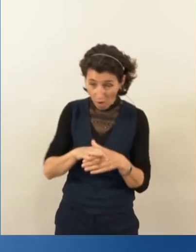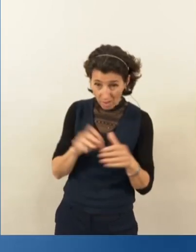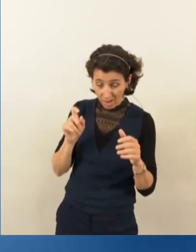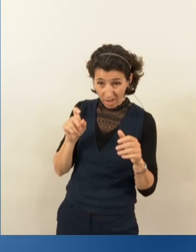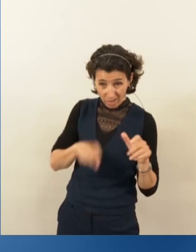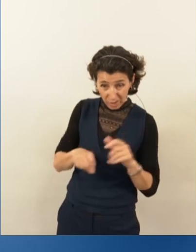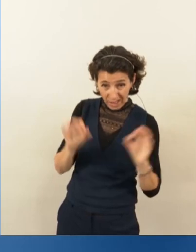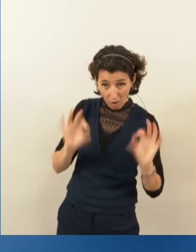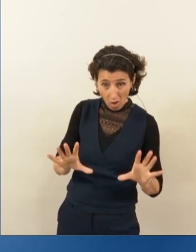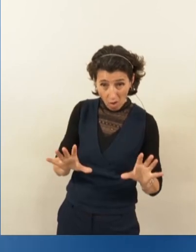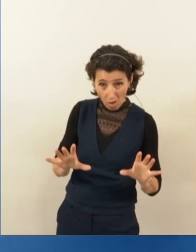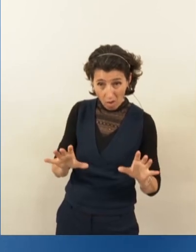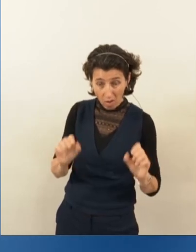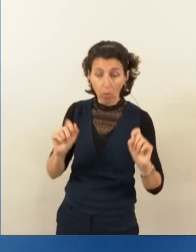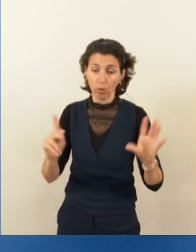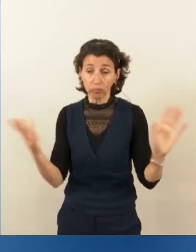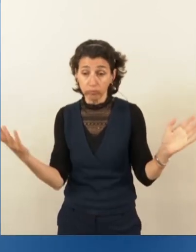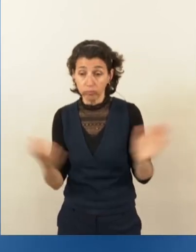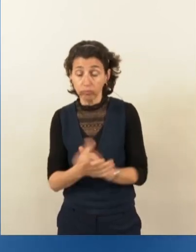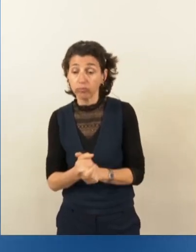ok comme vous voulez